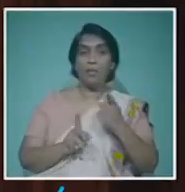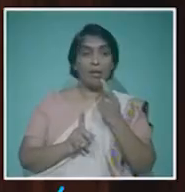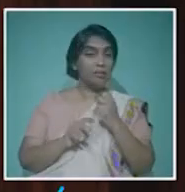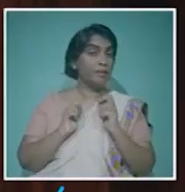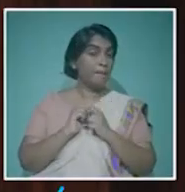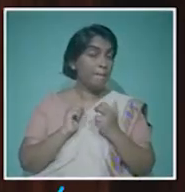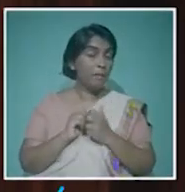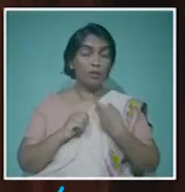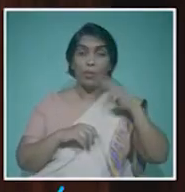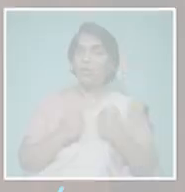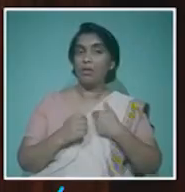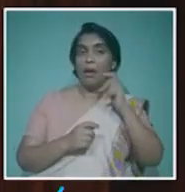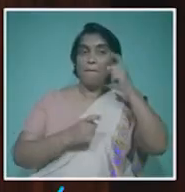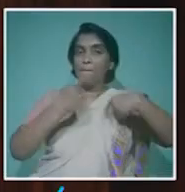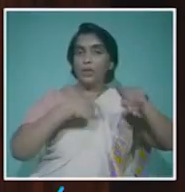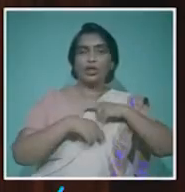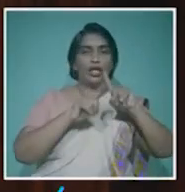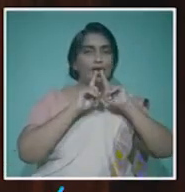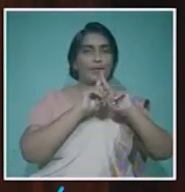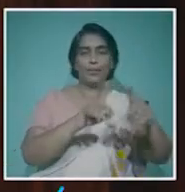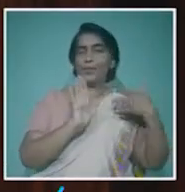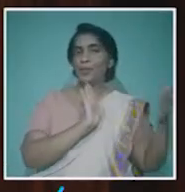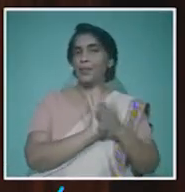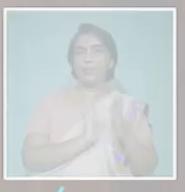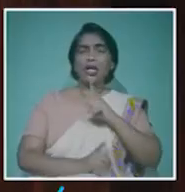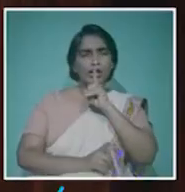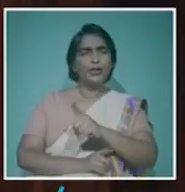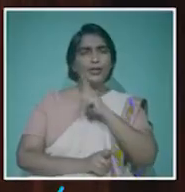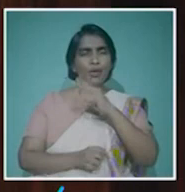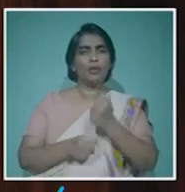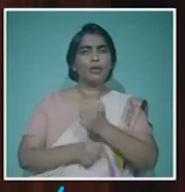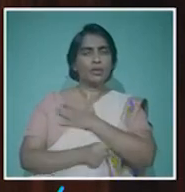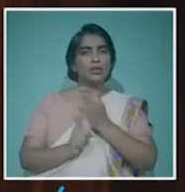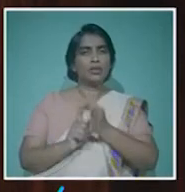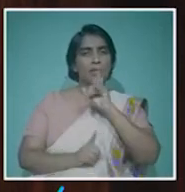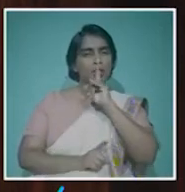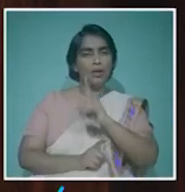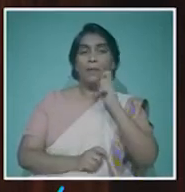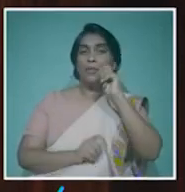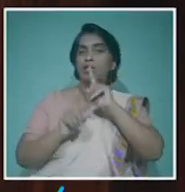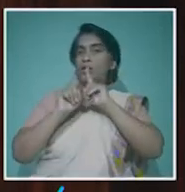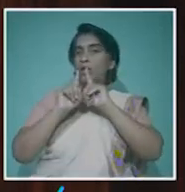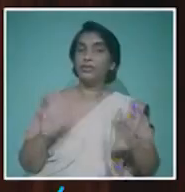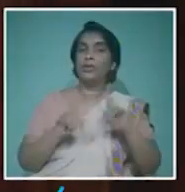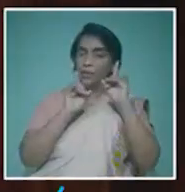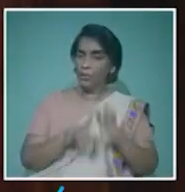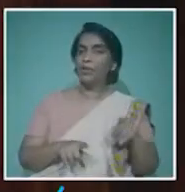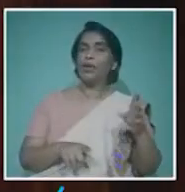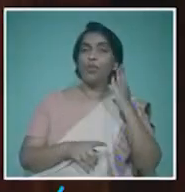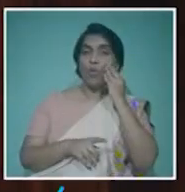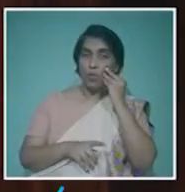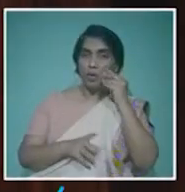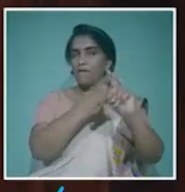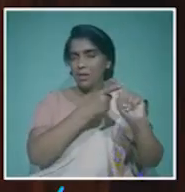ආර්ථික යුද්ධය ජය ගන්න අපි කවදාකවත් ජනතාව හවුල් කරගත්තේ නැහැ. අපි කොච්චර කිව්වත් ගෝඨාභය රාජපක්ෂ මැතිතුමා ජනතාවට ඒක පැහැදිලි කළෙත් නැහැ. අපි